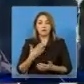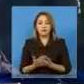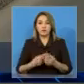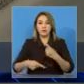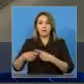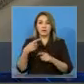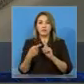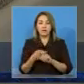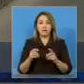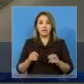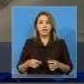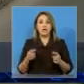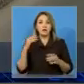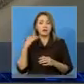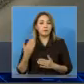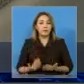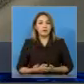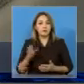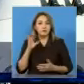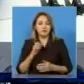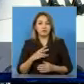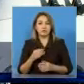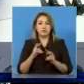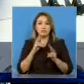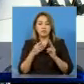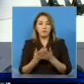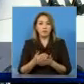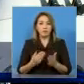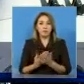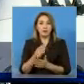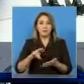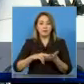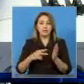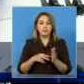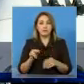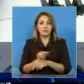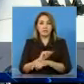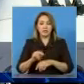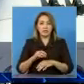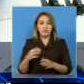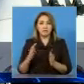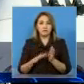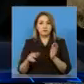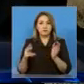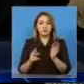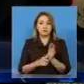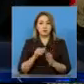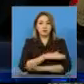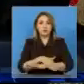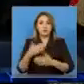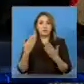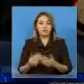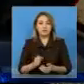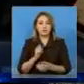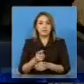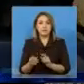связи от населения и готовность прислушиваться к здоровой критике. Напомним, в начале сезона планировалось провести ремонтные работы на 97 улицах. На сегодня